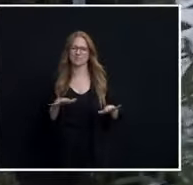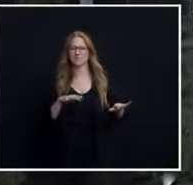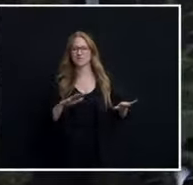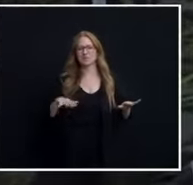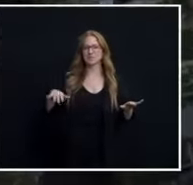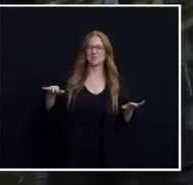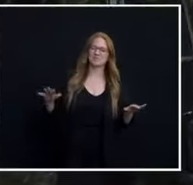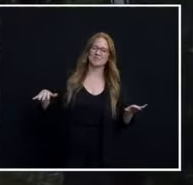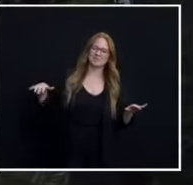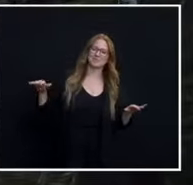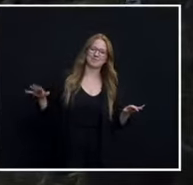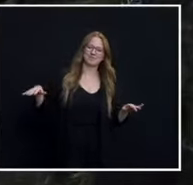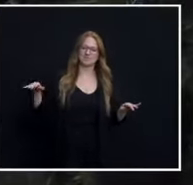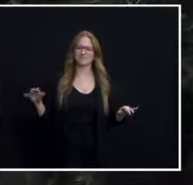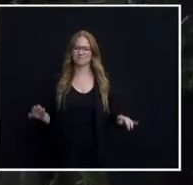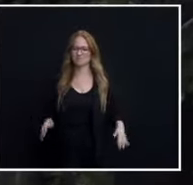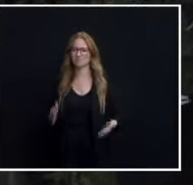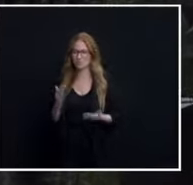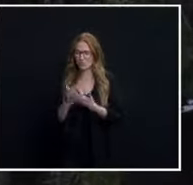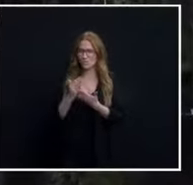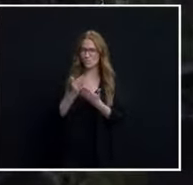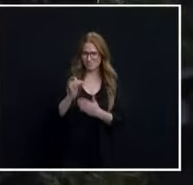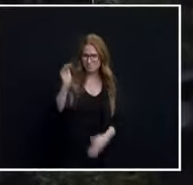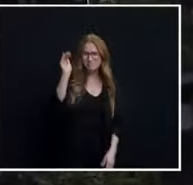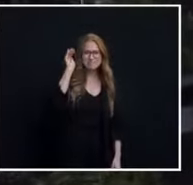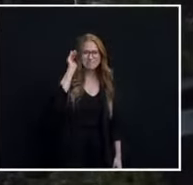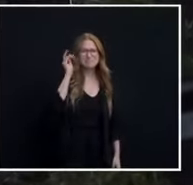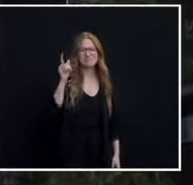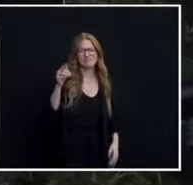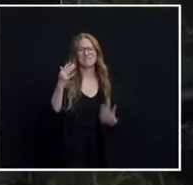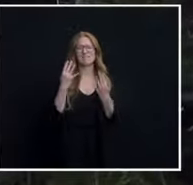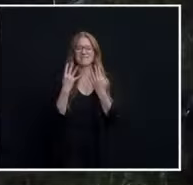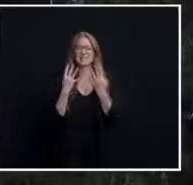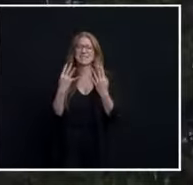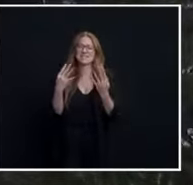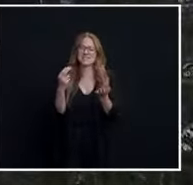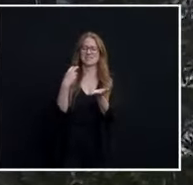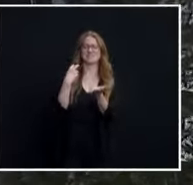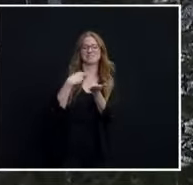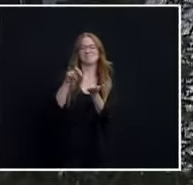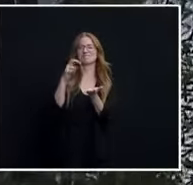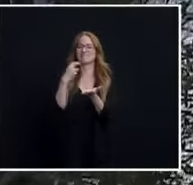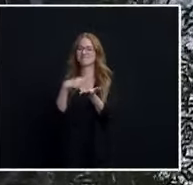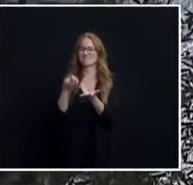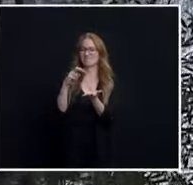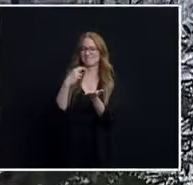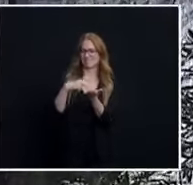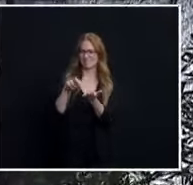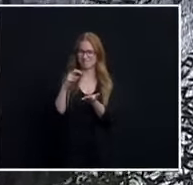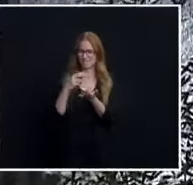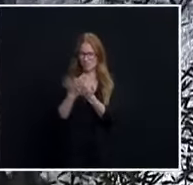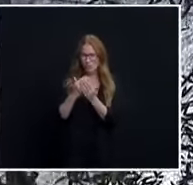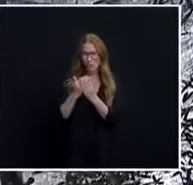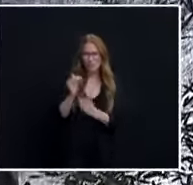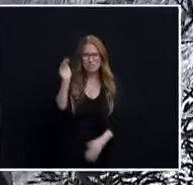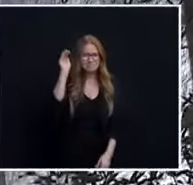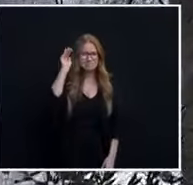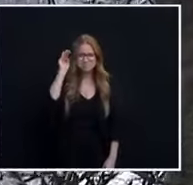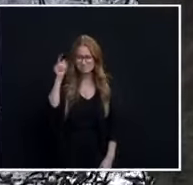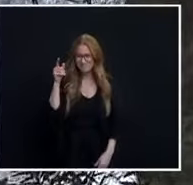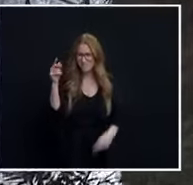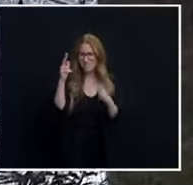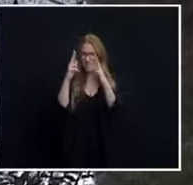Der Lauft übers Wasser aus der Schockiert, der schlaft